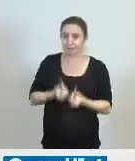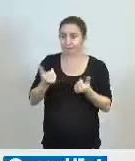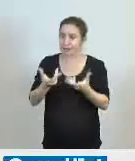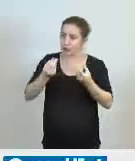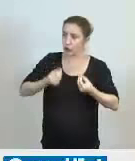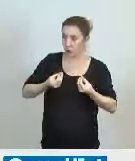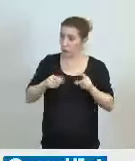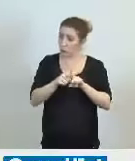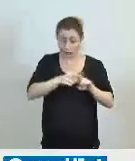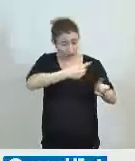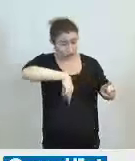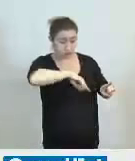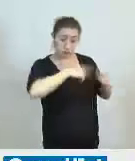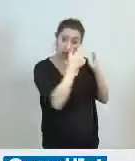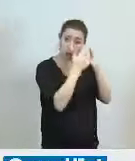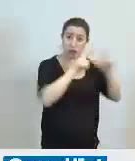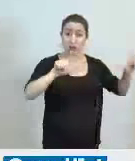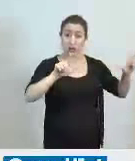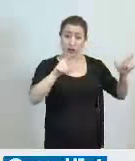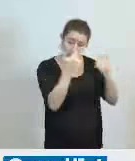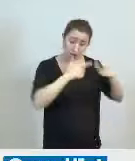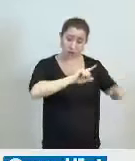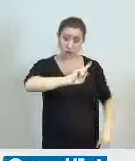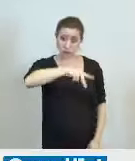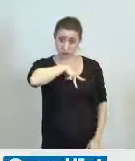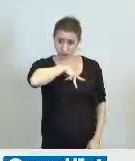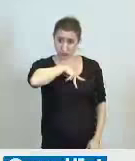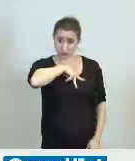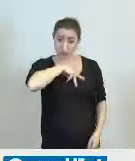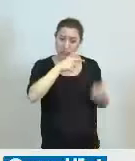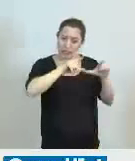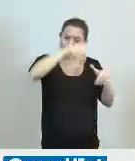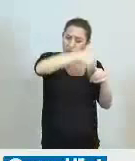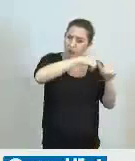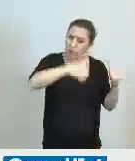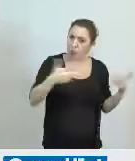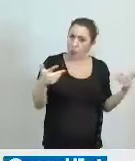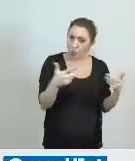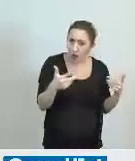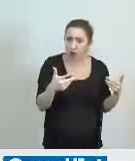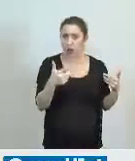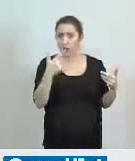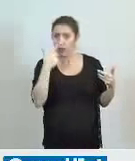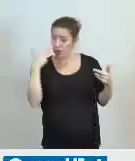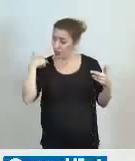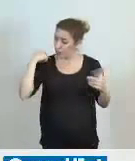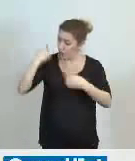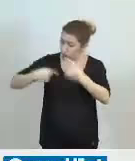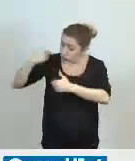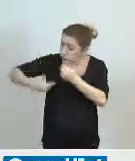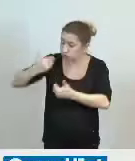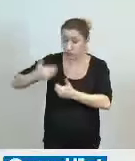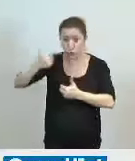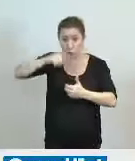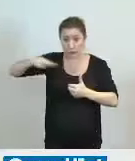une liberté, notre liberté. La liberté de continuer dans l'unité de ce que nous avons construit depuis 22